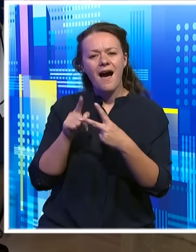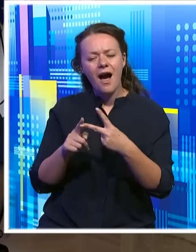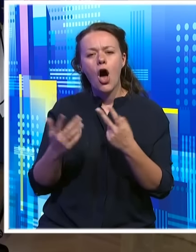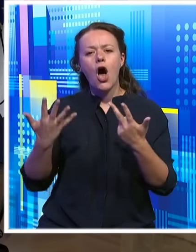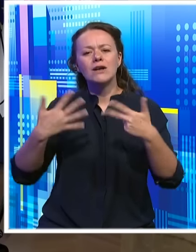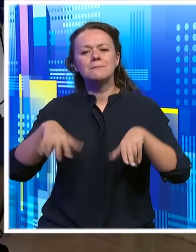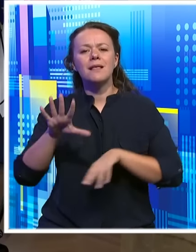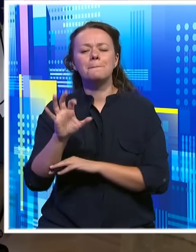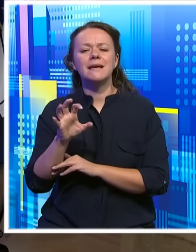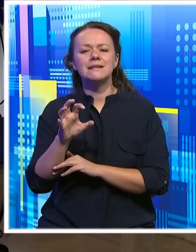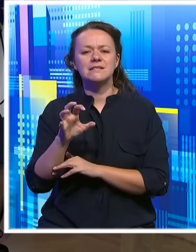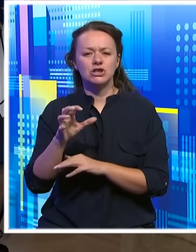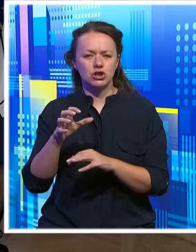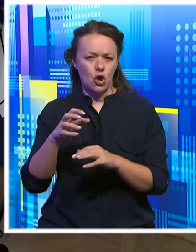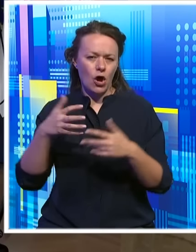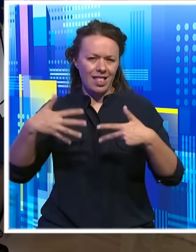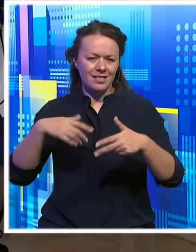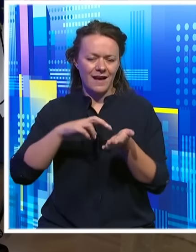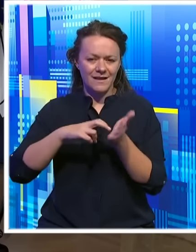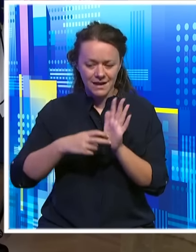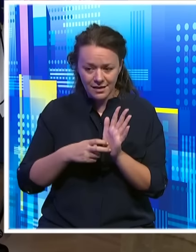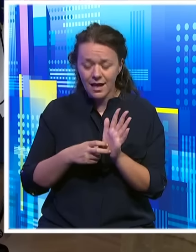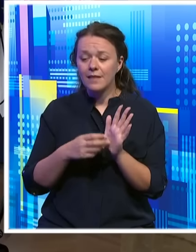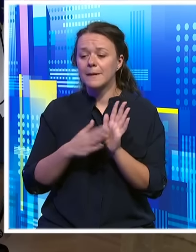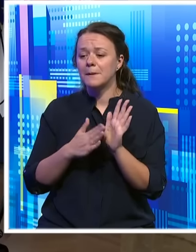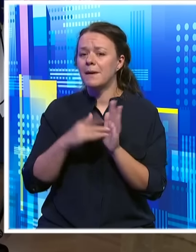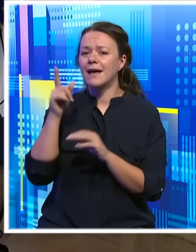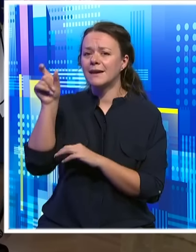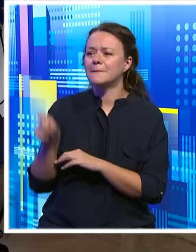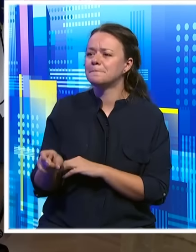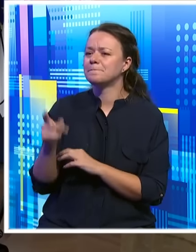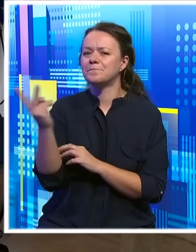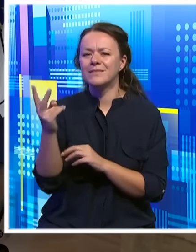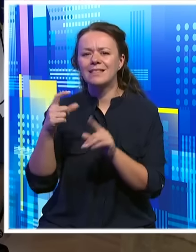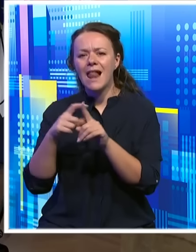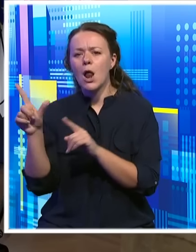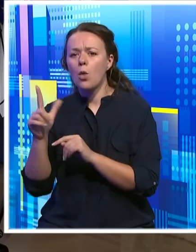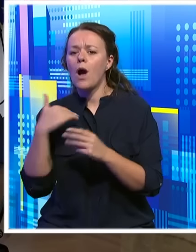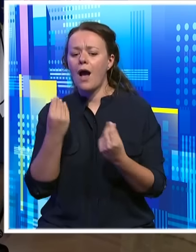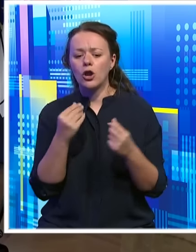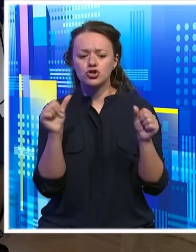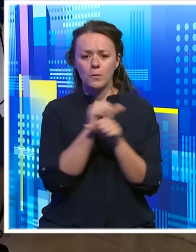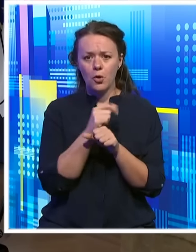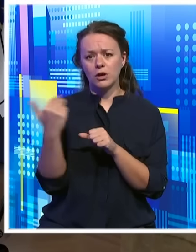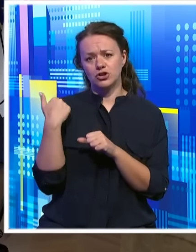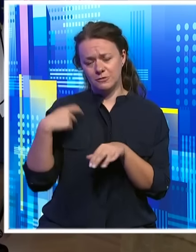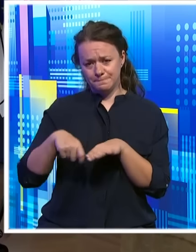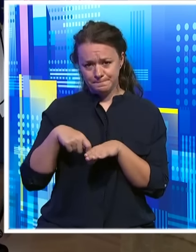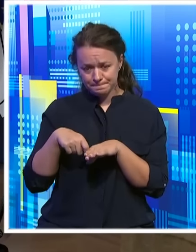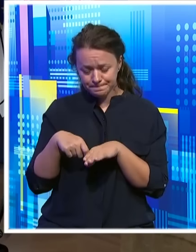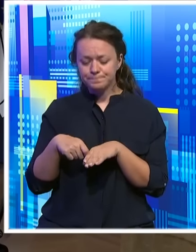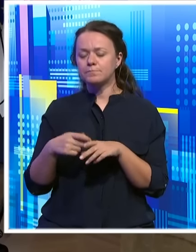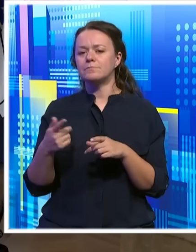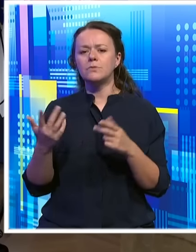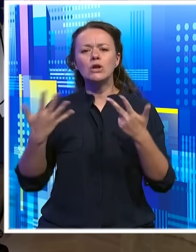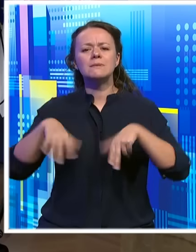8500 kvadrata posebni objekti. Ako nešto pogrešim, Danilo, molim vas i Luka, ispravite me. Dakle, sa 8500 kvadrata, njih ćemo